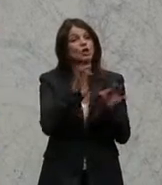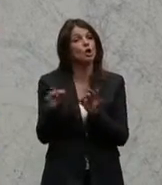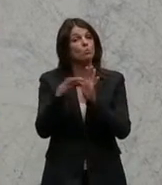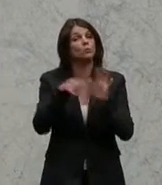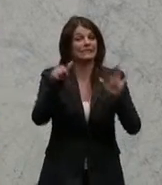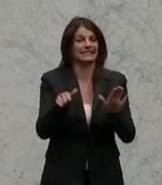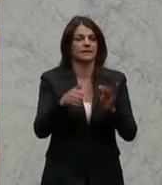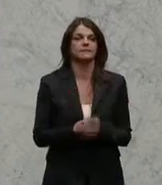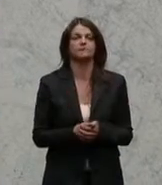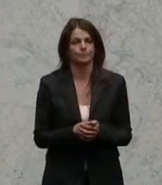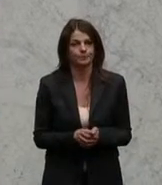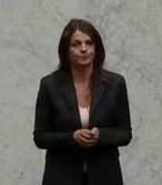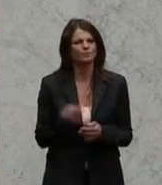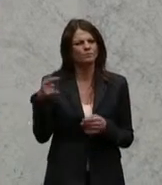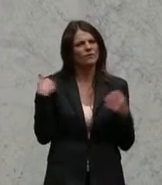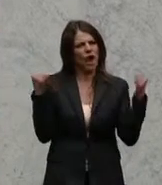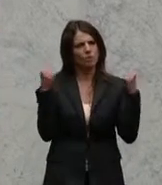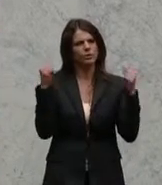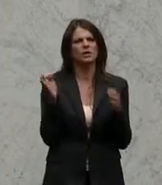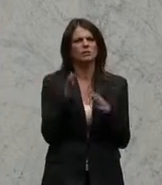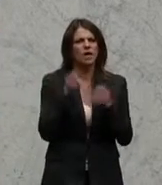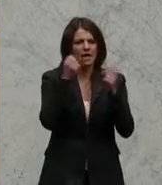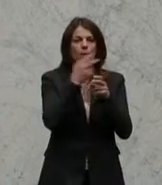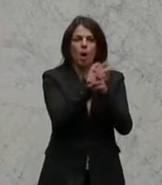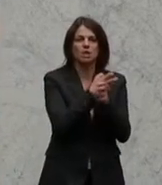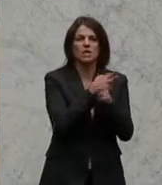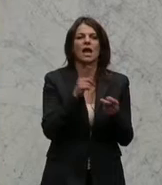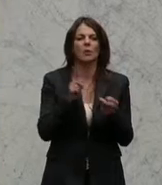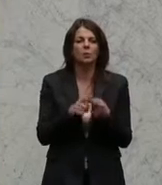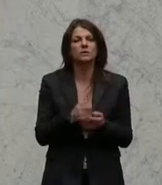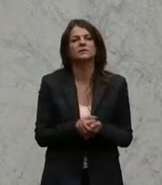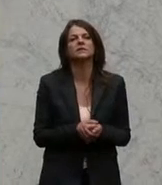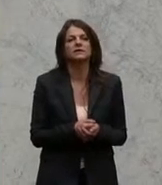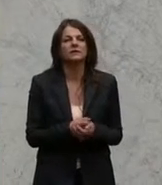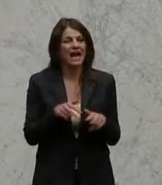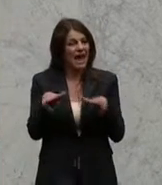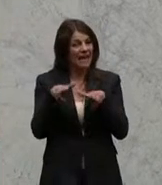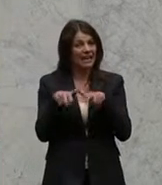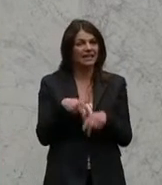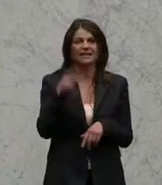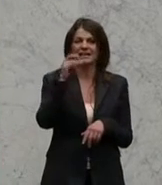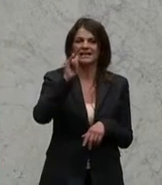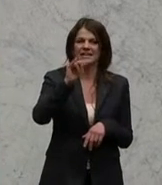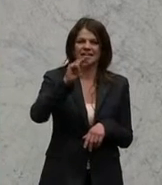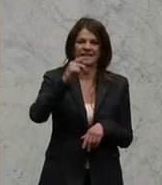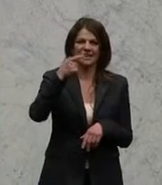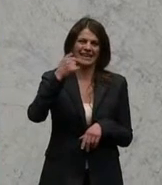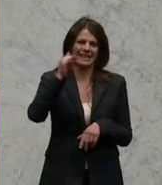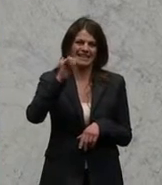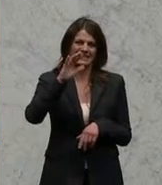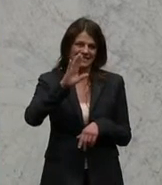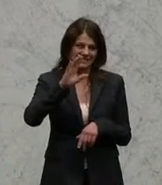6. Und zwar geht es hier um das Abkommen zwischen der Republik Österreich und der Regierung Kirgisischen